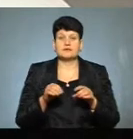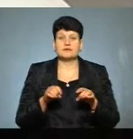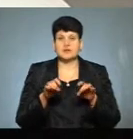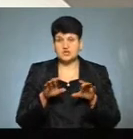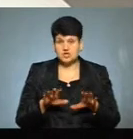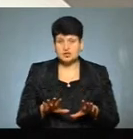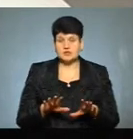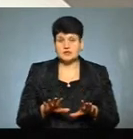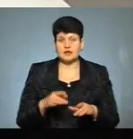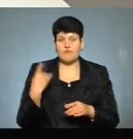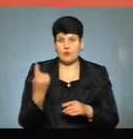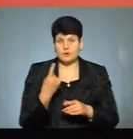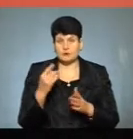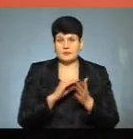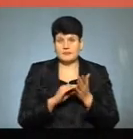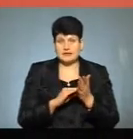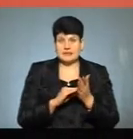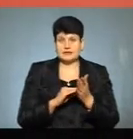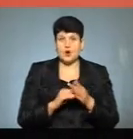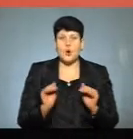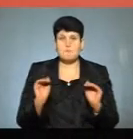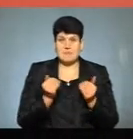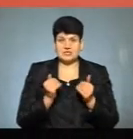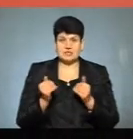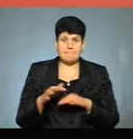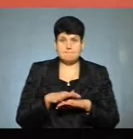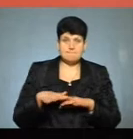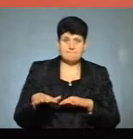якщо обласне, там закладено обмежити масові заходи в